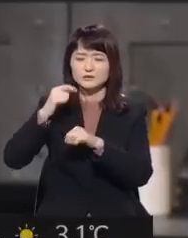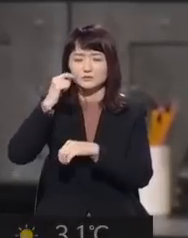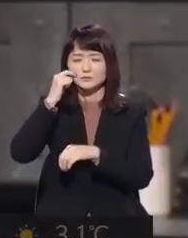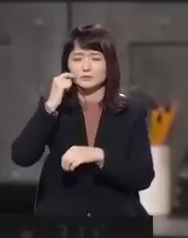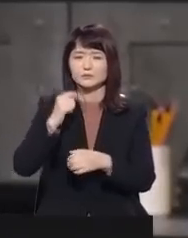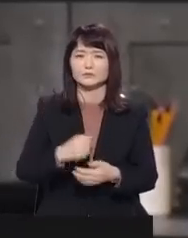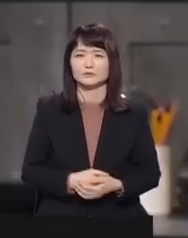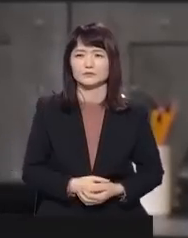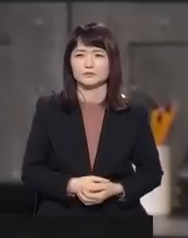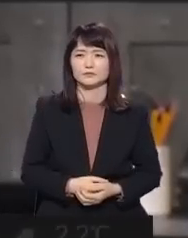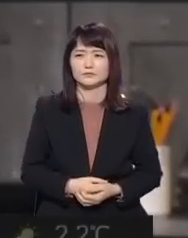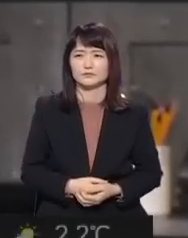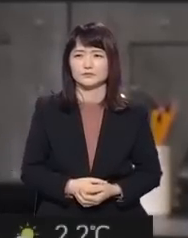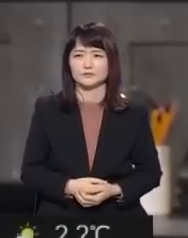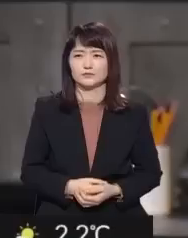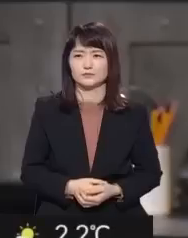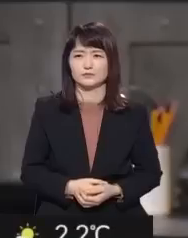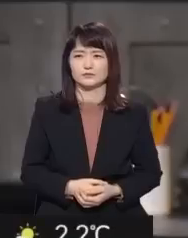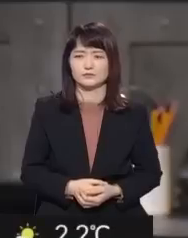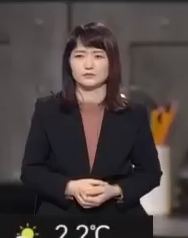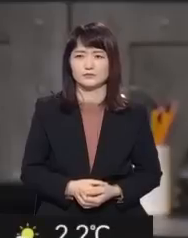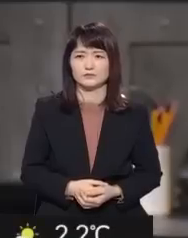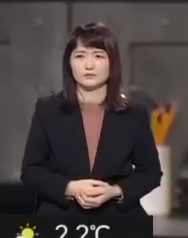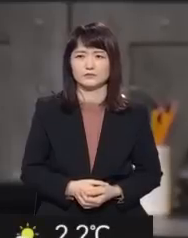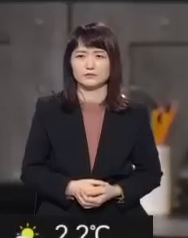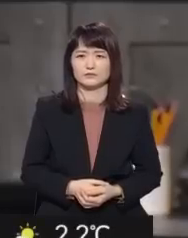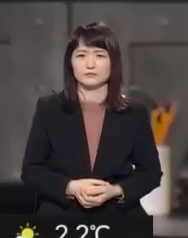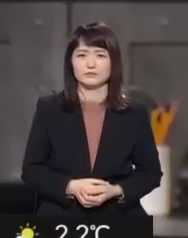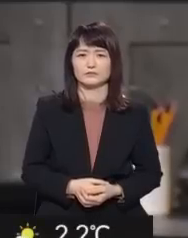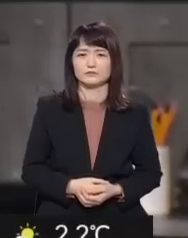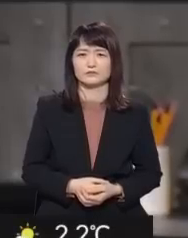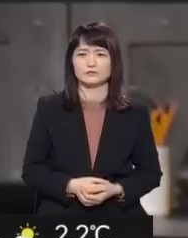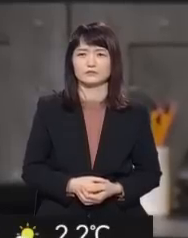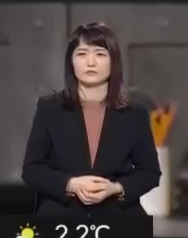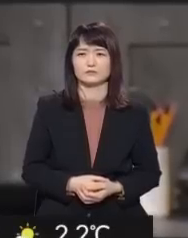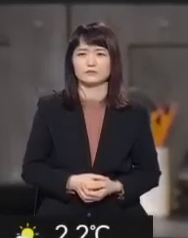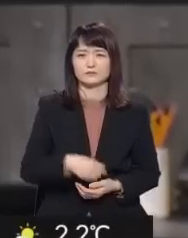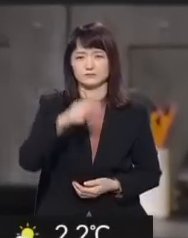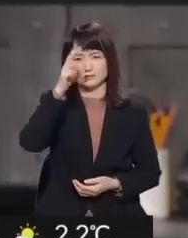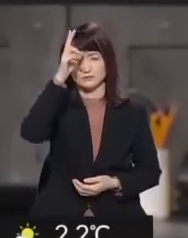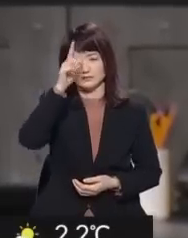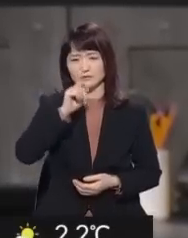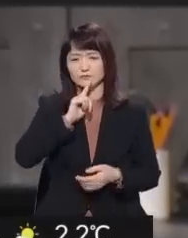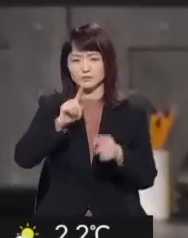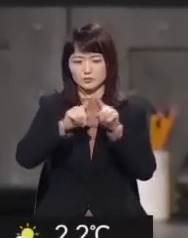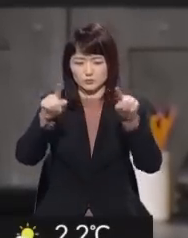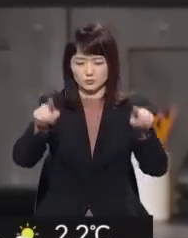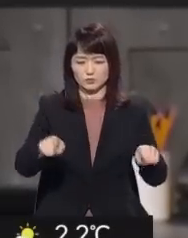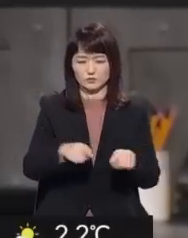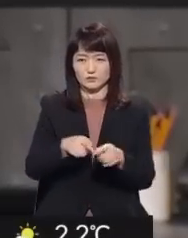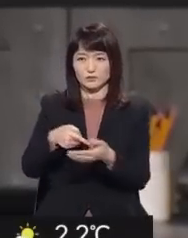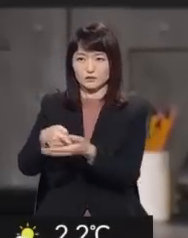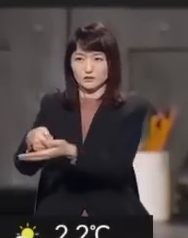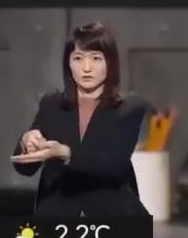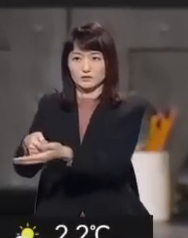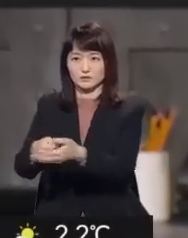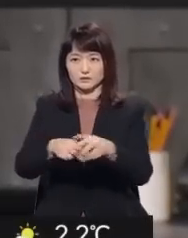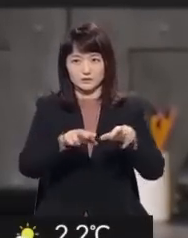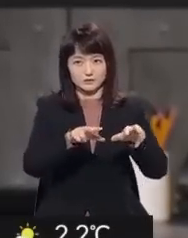그러니까 고소인이고 피고소인은 이사장인 거예요 그런데 경찰 같은 경우에는 고추장 들어오면 현에